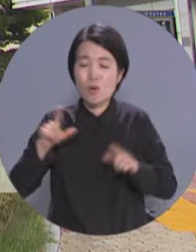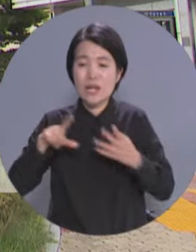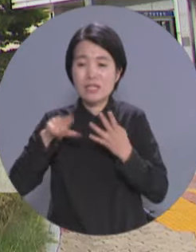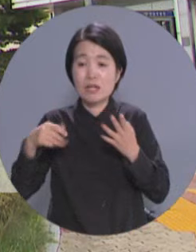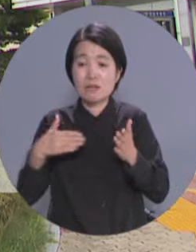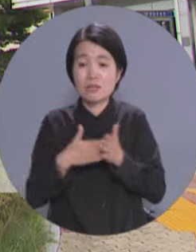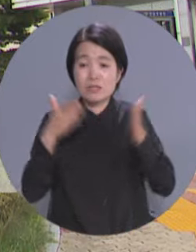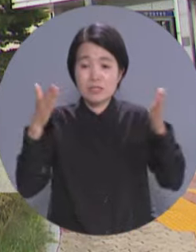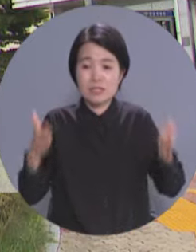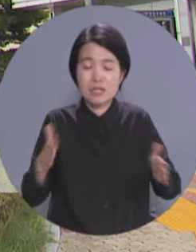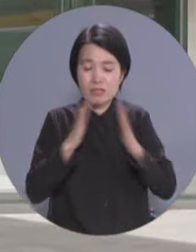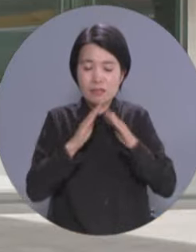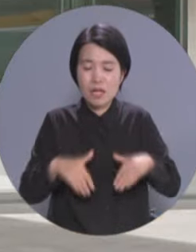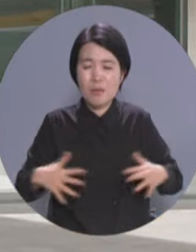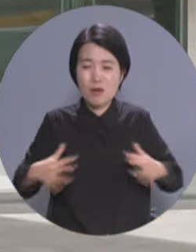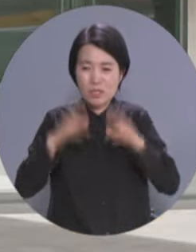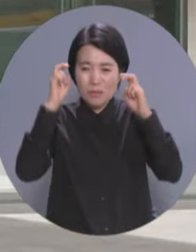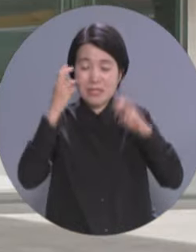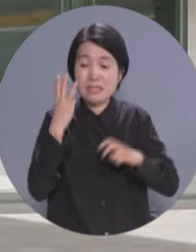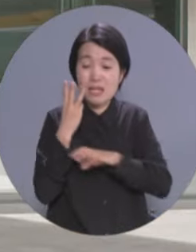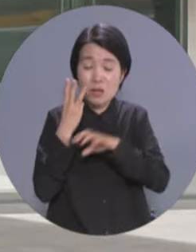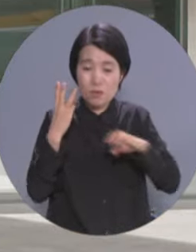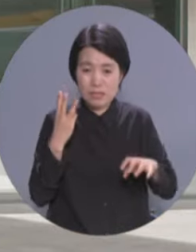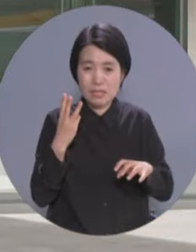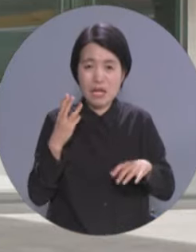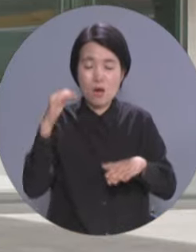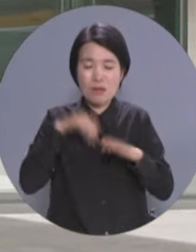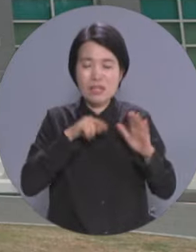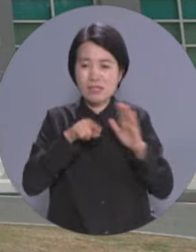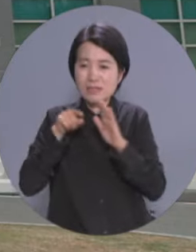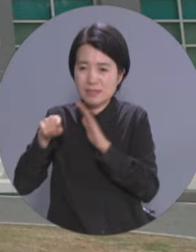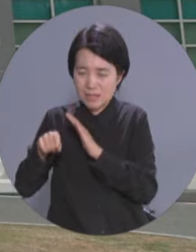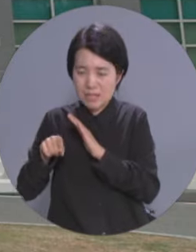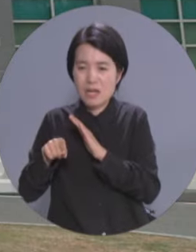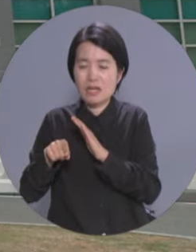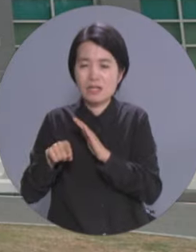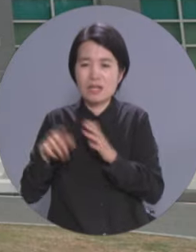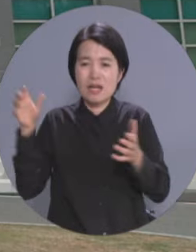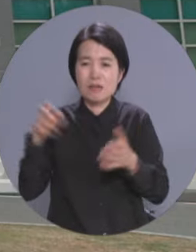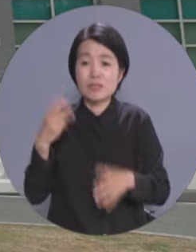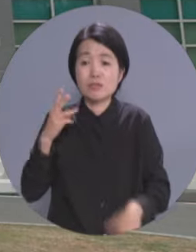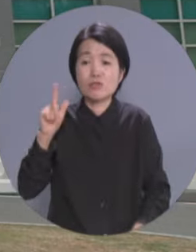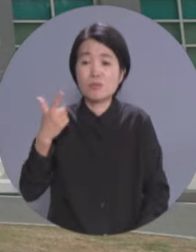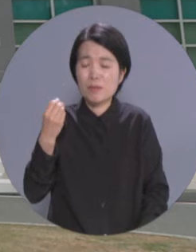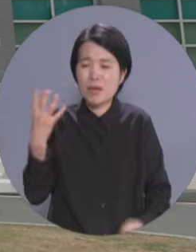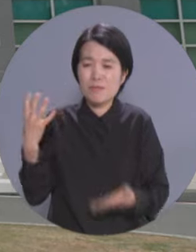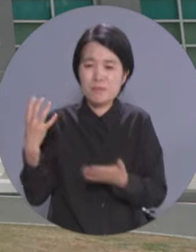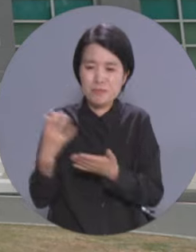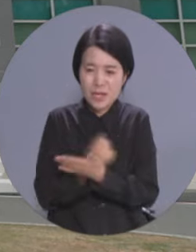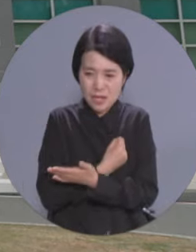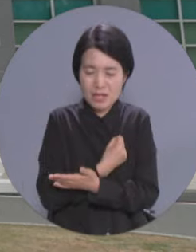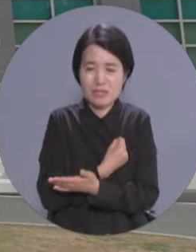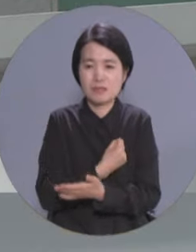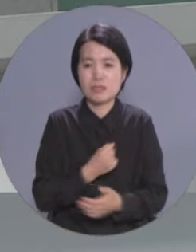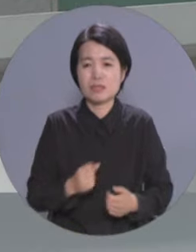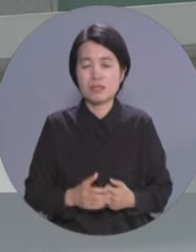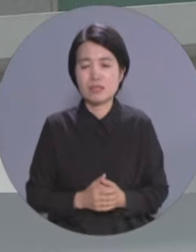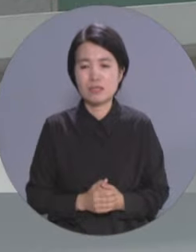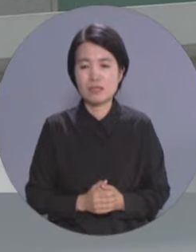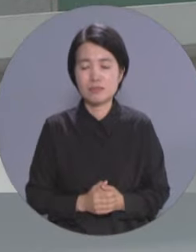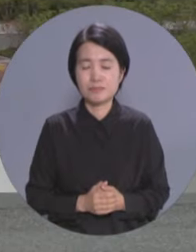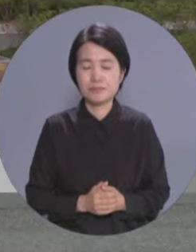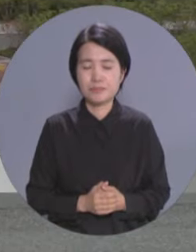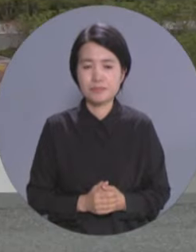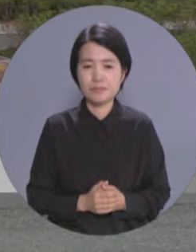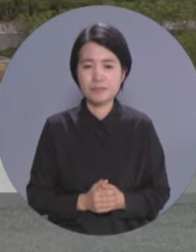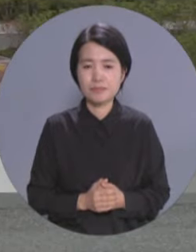4월까지 전남의 건설업체 세 곳을 상대로 공사 현장 등을 찾아가 3,600만 원 상당의 금품을 갈취한 혐의를